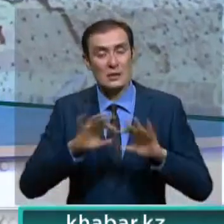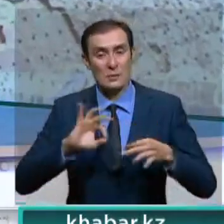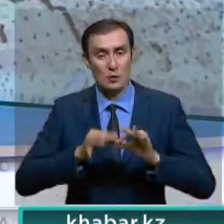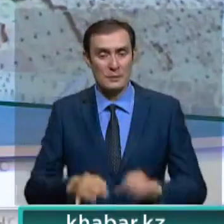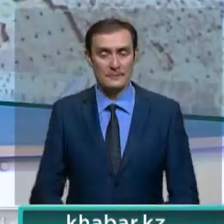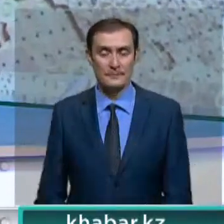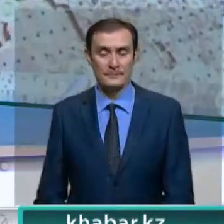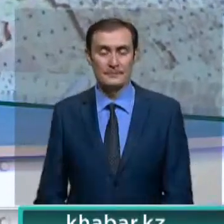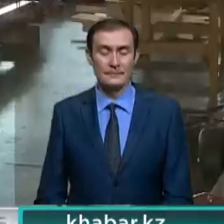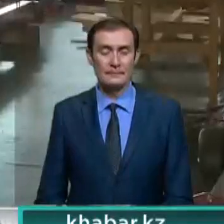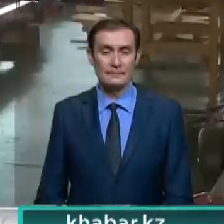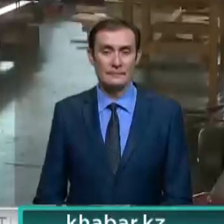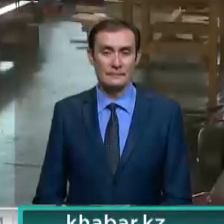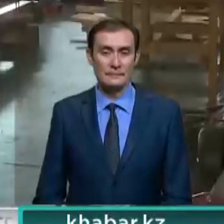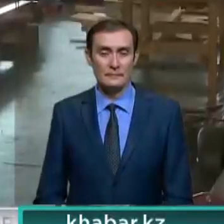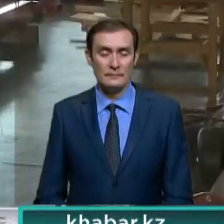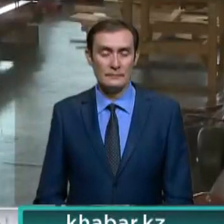коллеги.